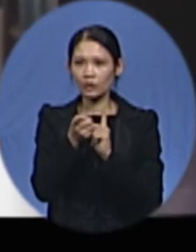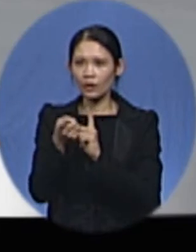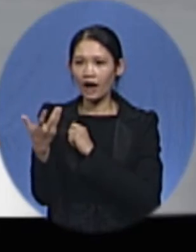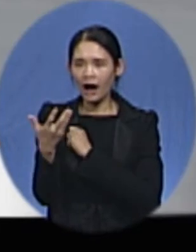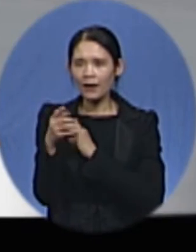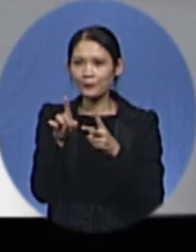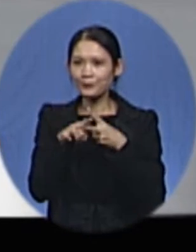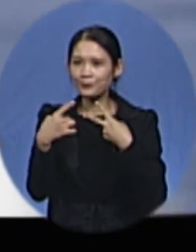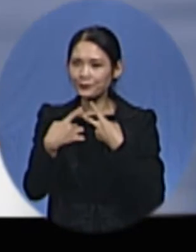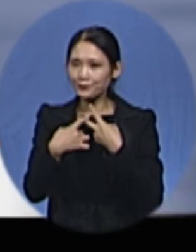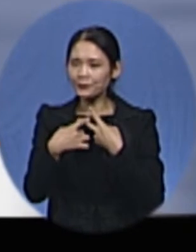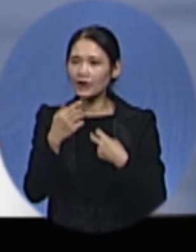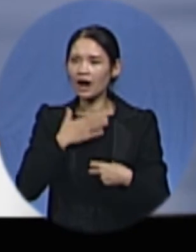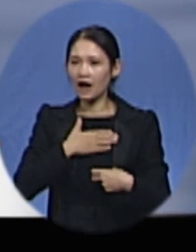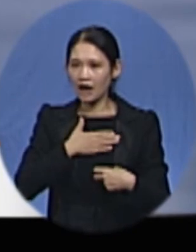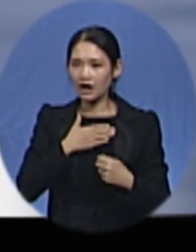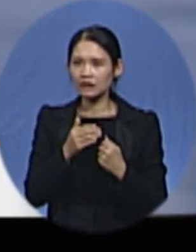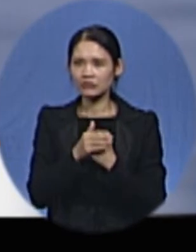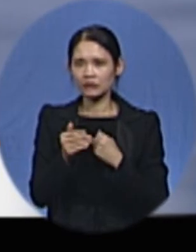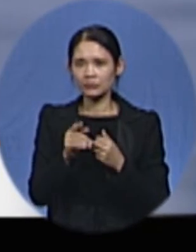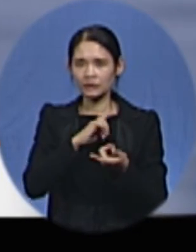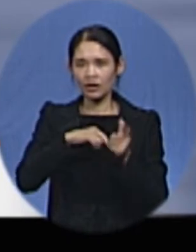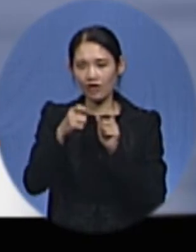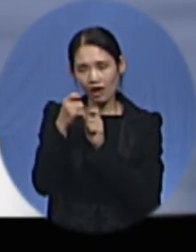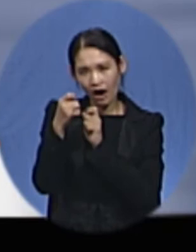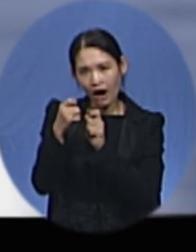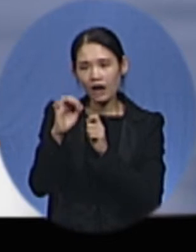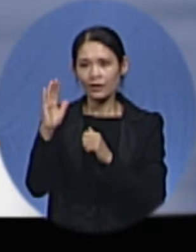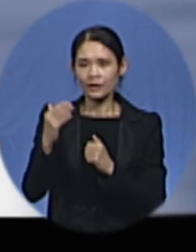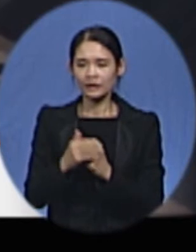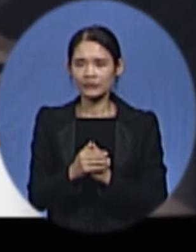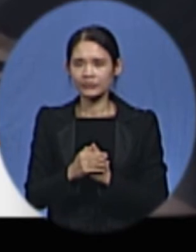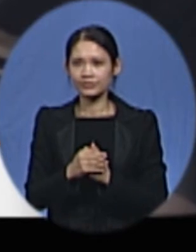아픔을 누구보다 잘 이해하기에 가까워지게 되는데요.